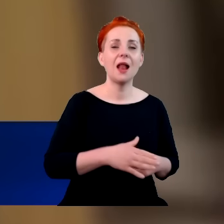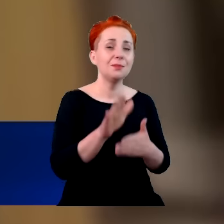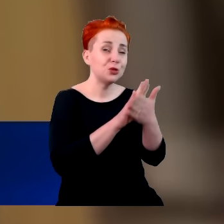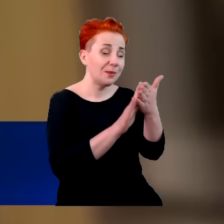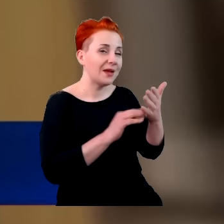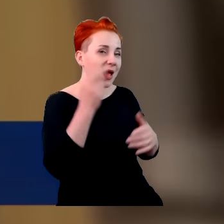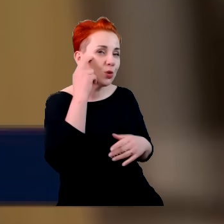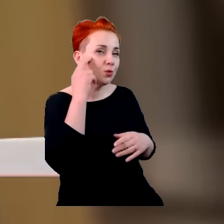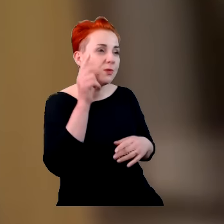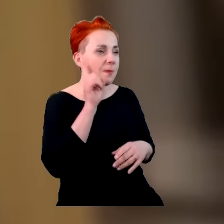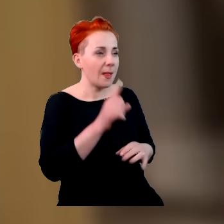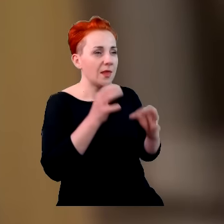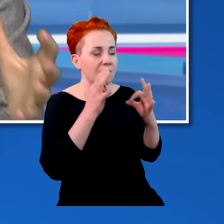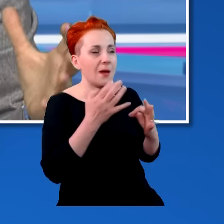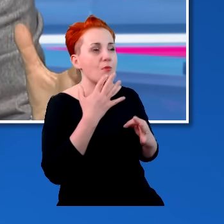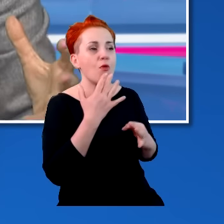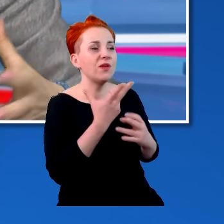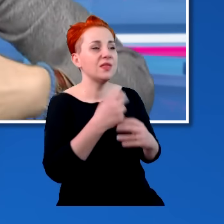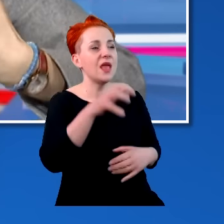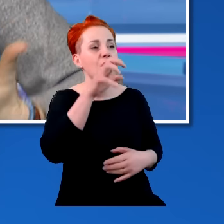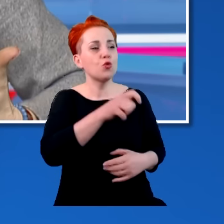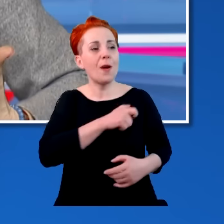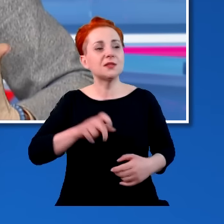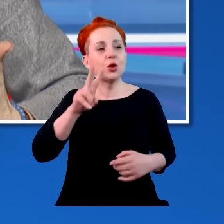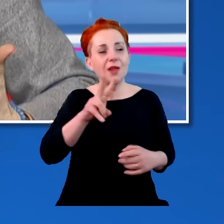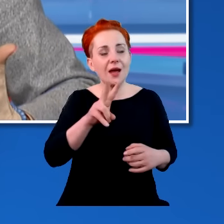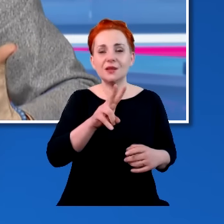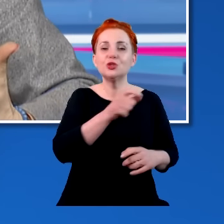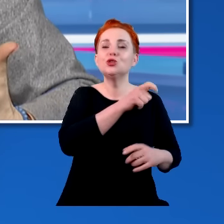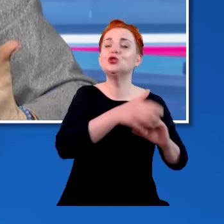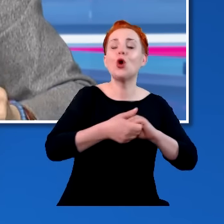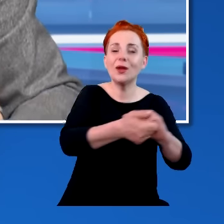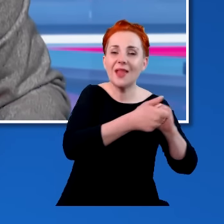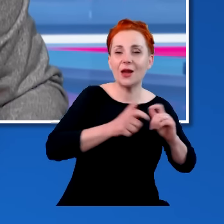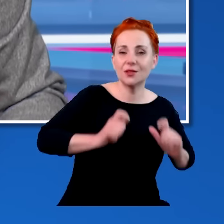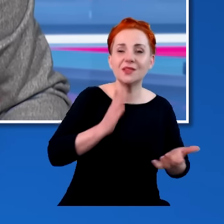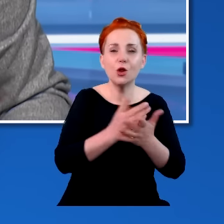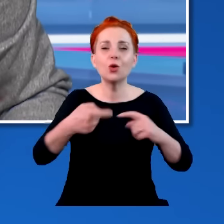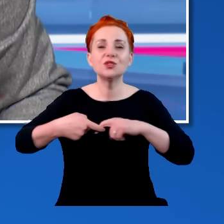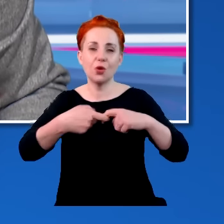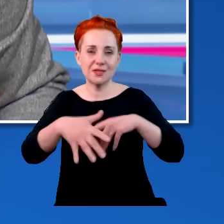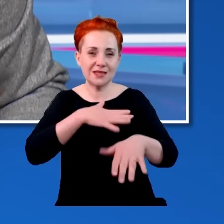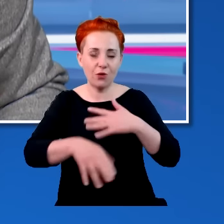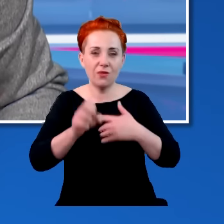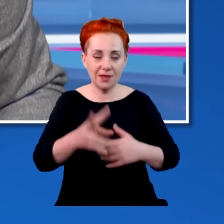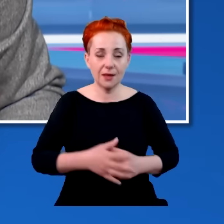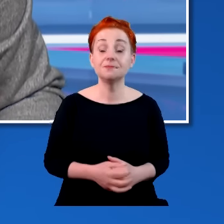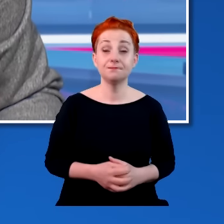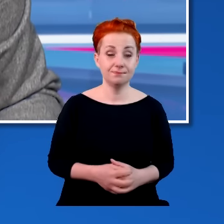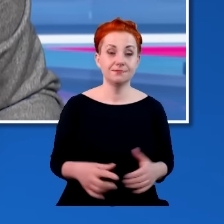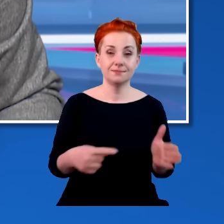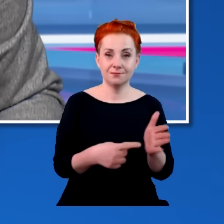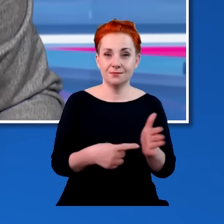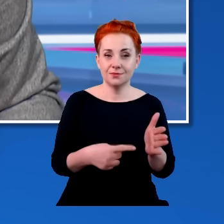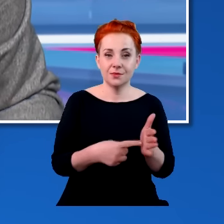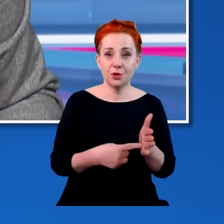rozumiem, że pan mówi w tej chwili nie o Solidarności Rolniczej, tylko o Związku Zawodowym Solidarność, tak? No tak, bo pani, no, to o czym pani dyrektor